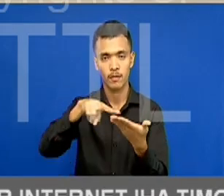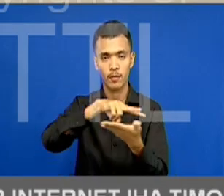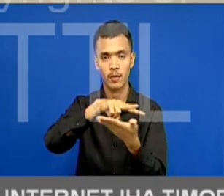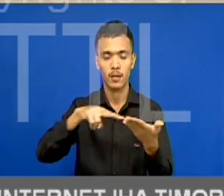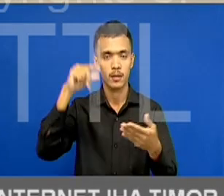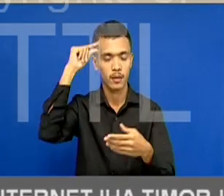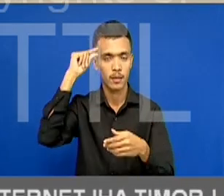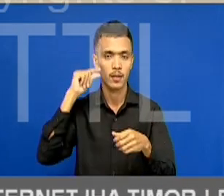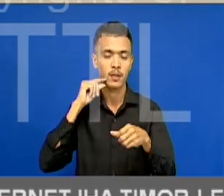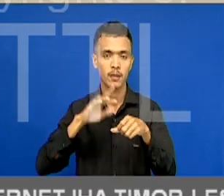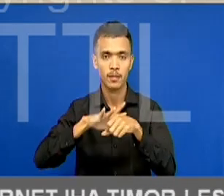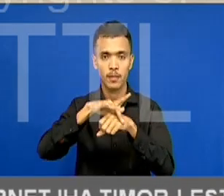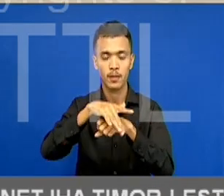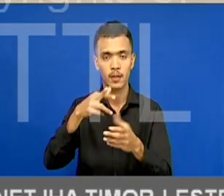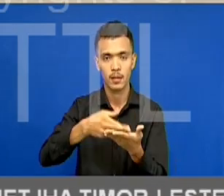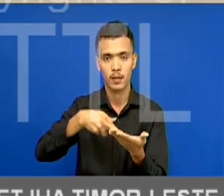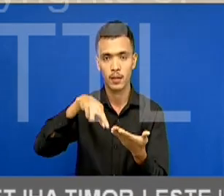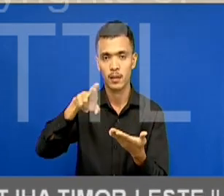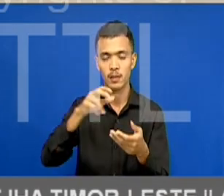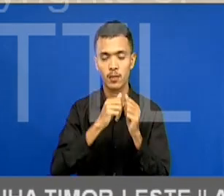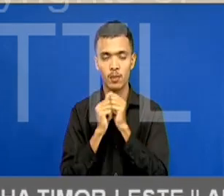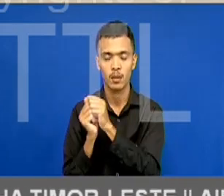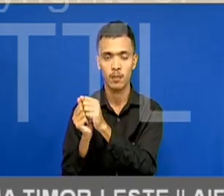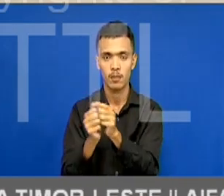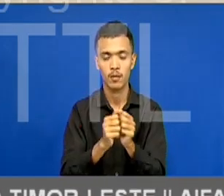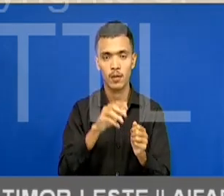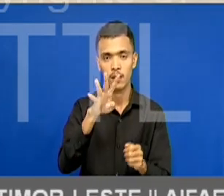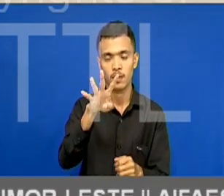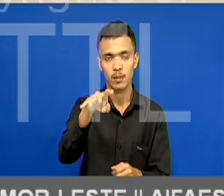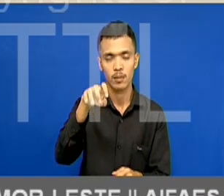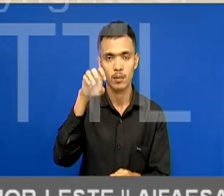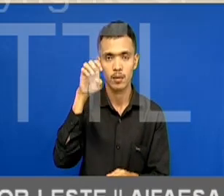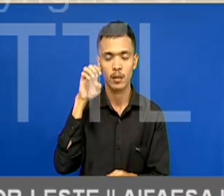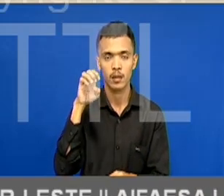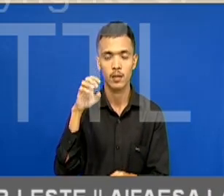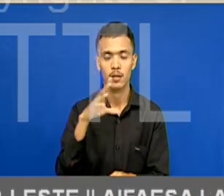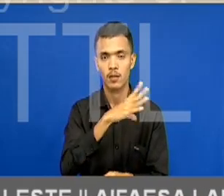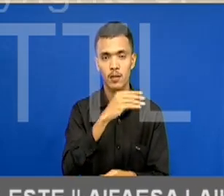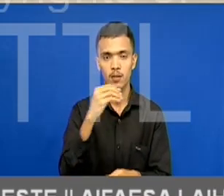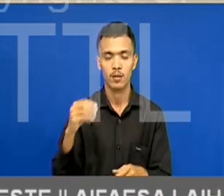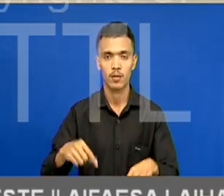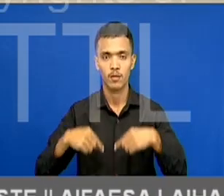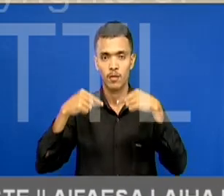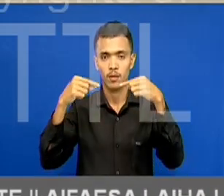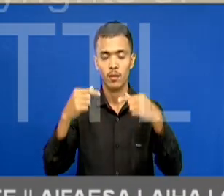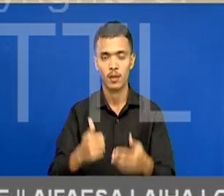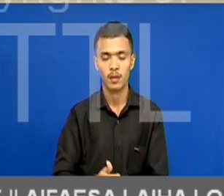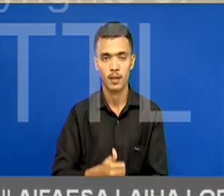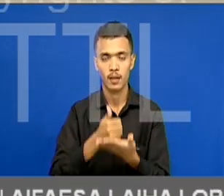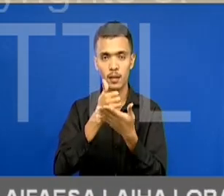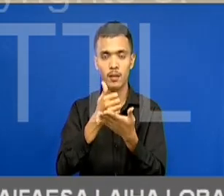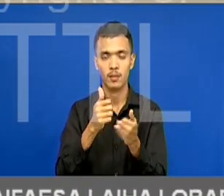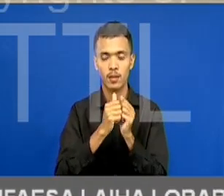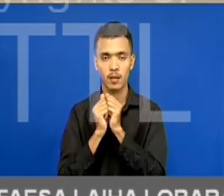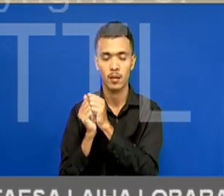maka resista durante ni hamutuk atus hat racing e nebe maka fona assistência